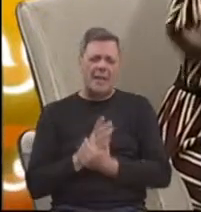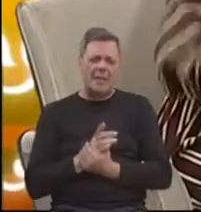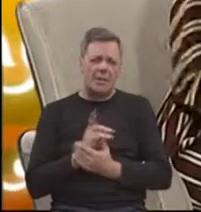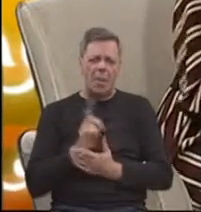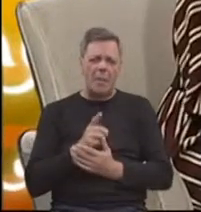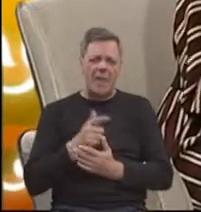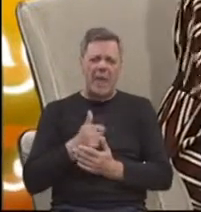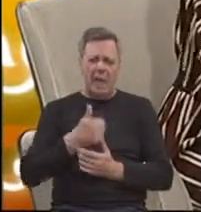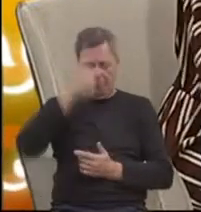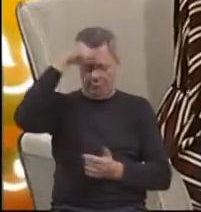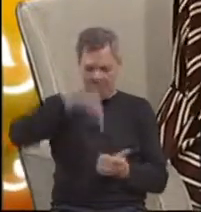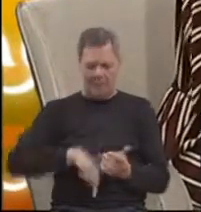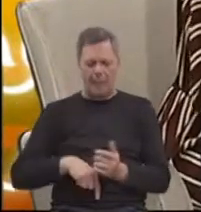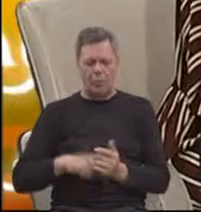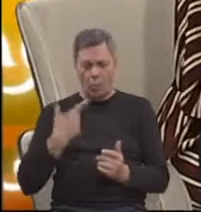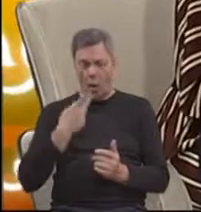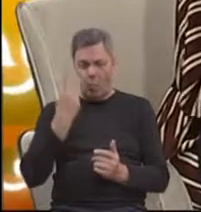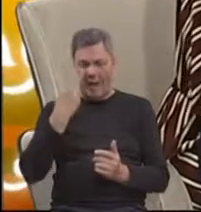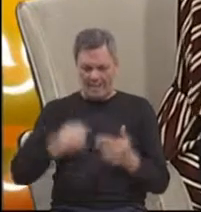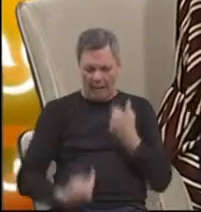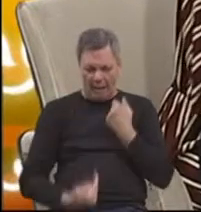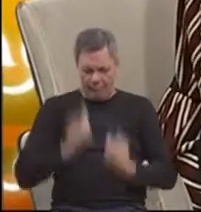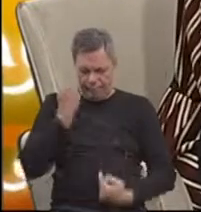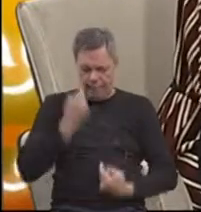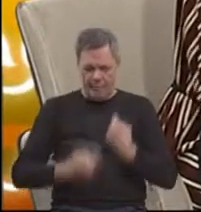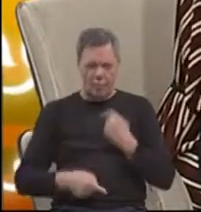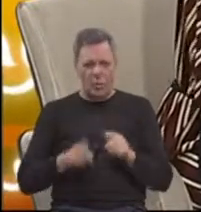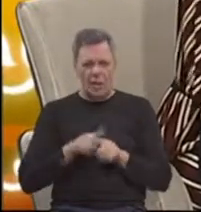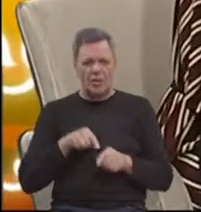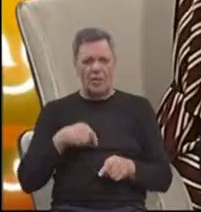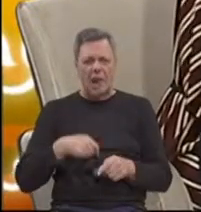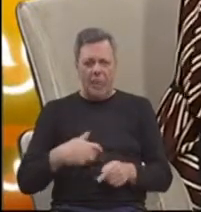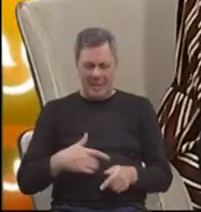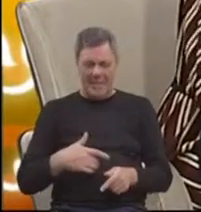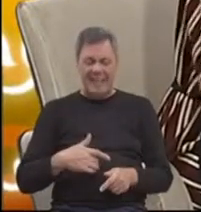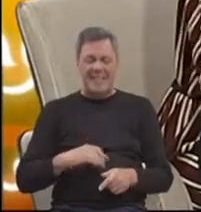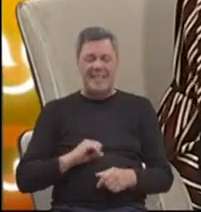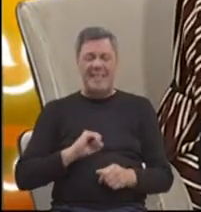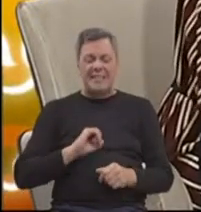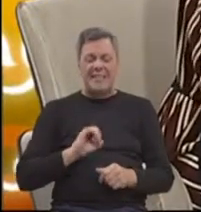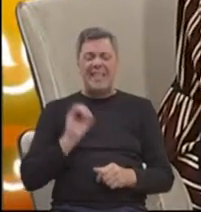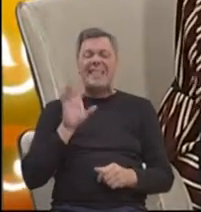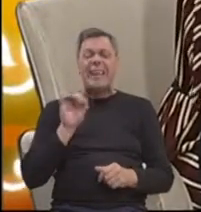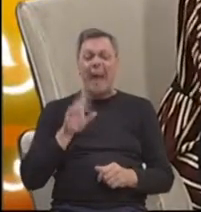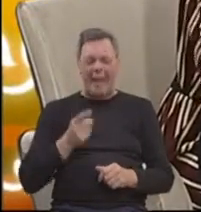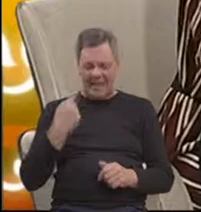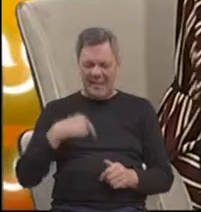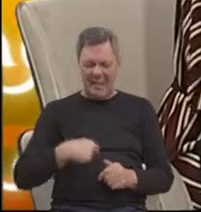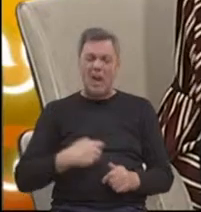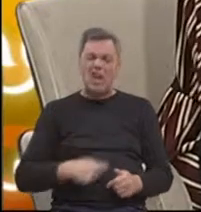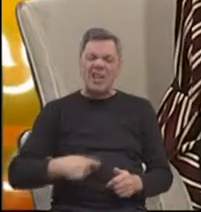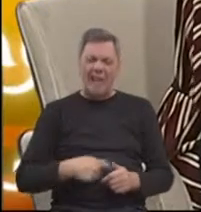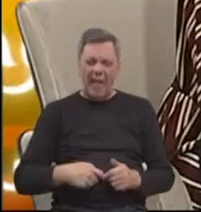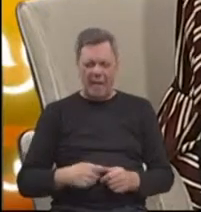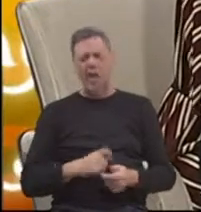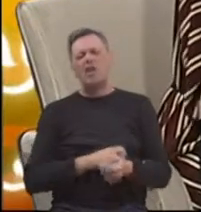nije jednosmjerna veza, to je dvosmjerna veza. To znači da i oni signali, određeni signali iz našeg crijeva, to